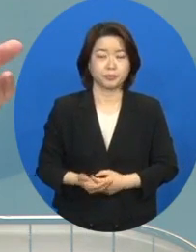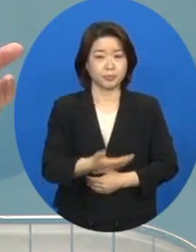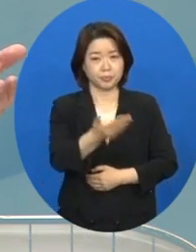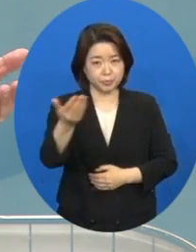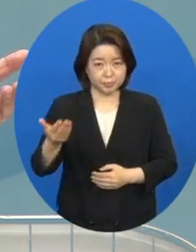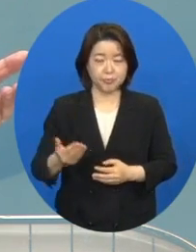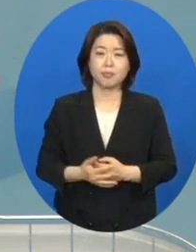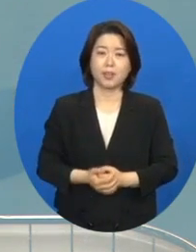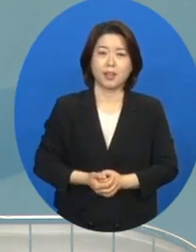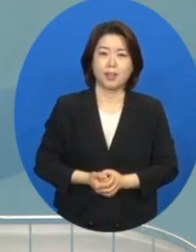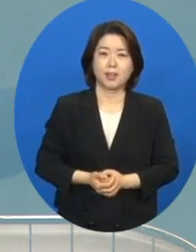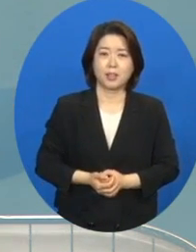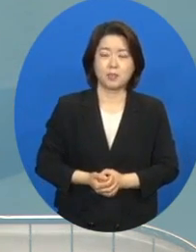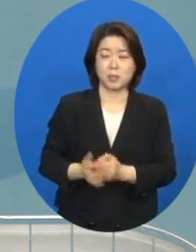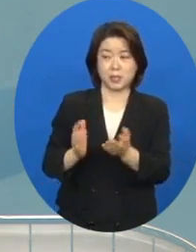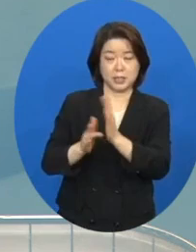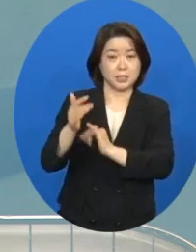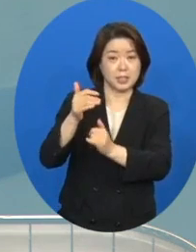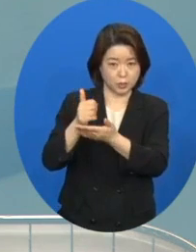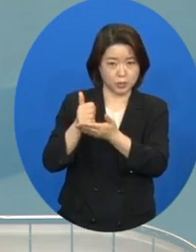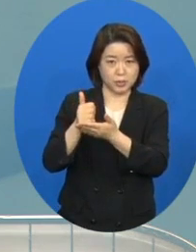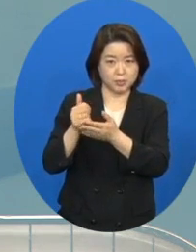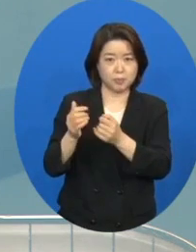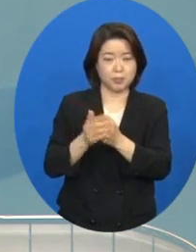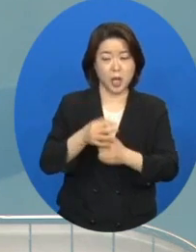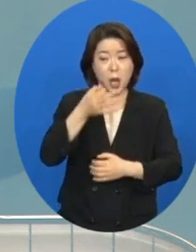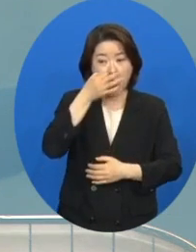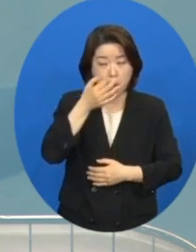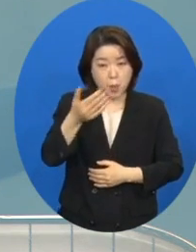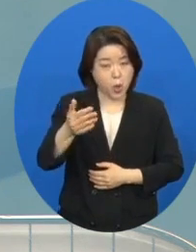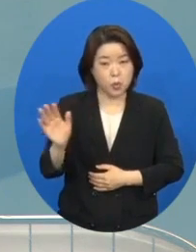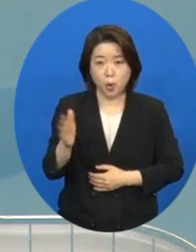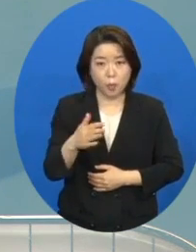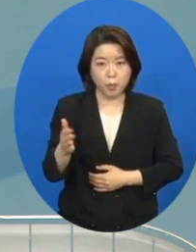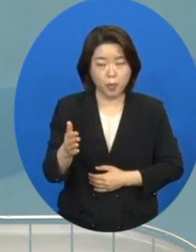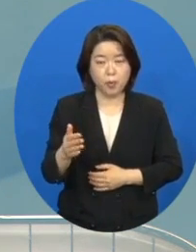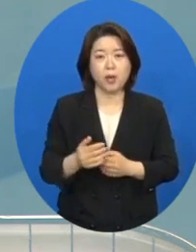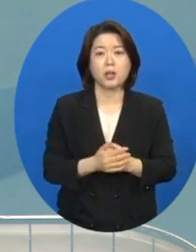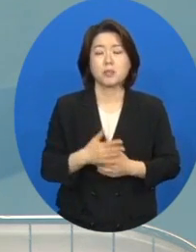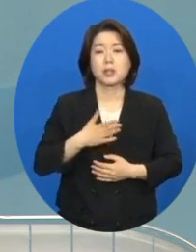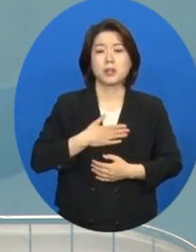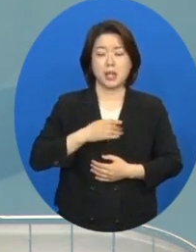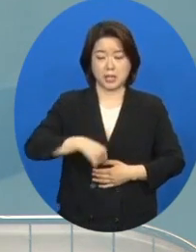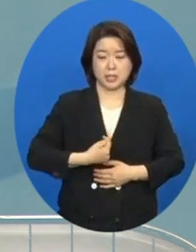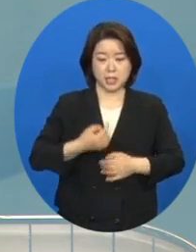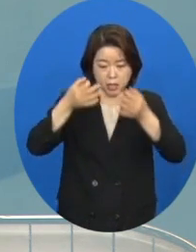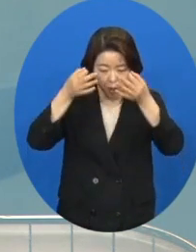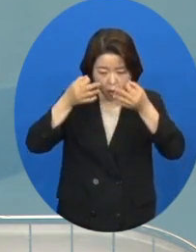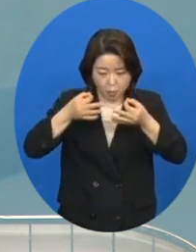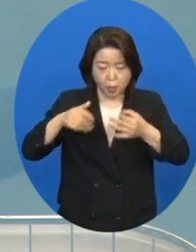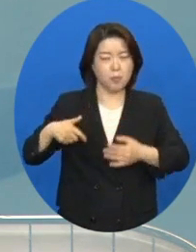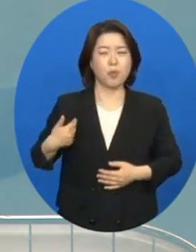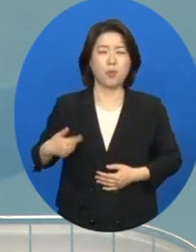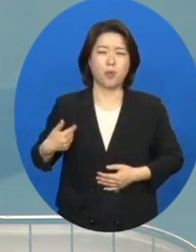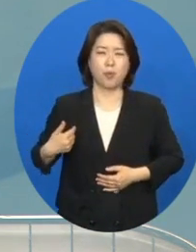여러분, 예수님께서 보여주지 않으면 우리는 우리 자신이 어떤 모습인지